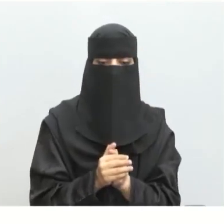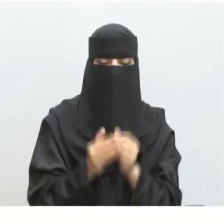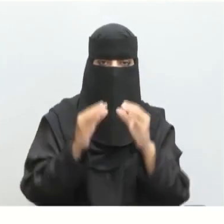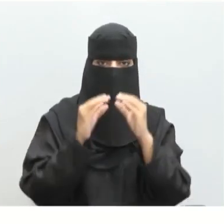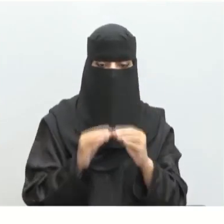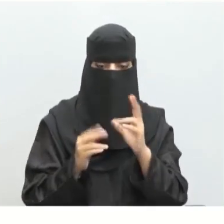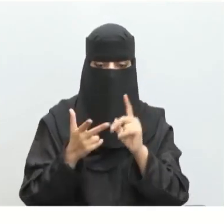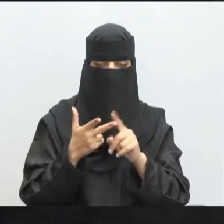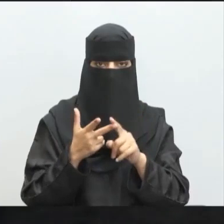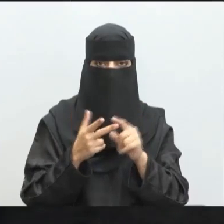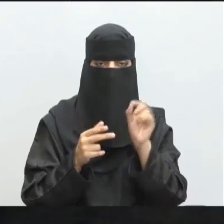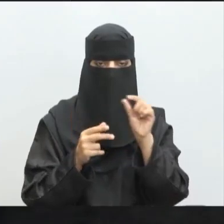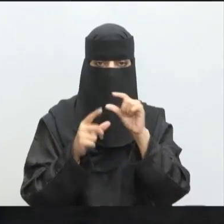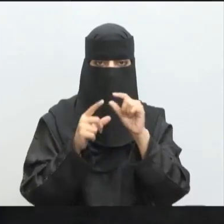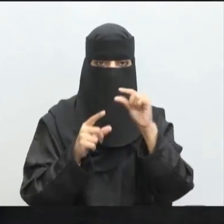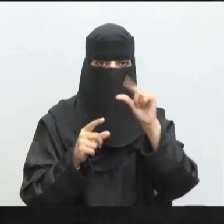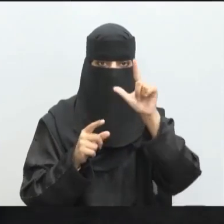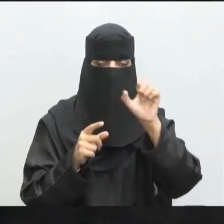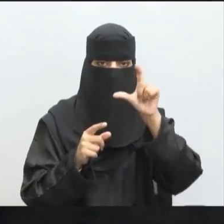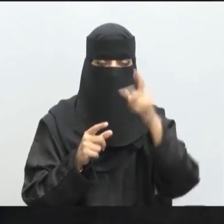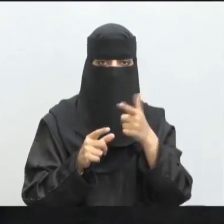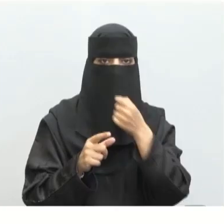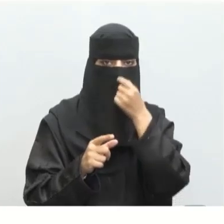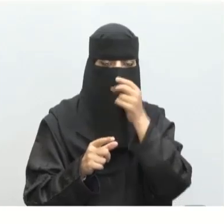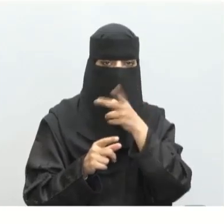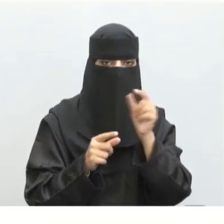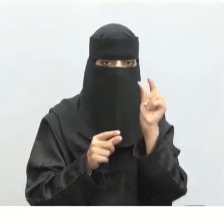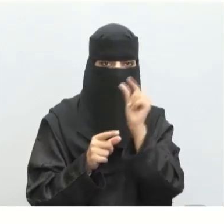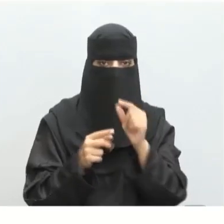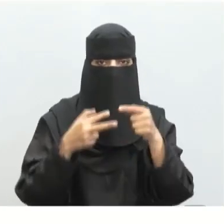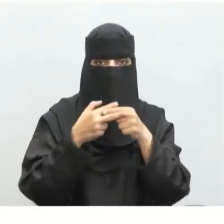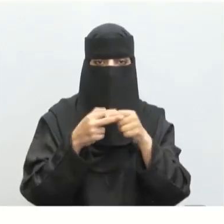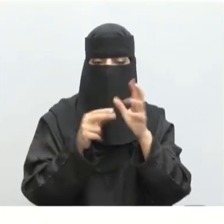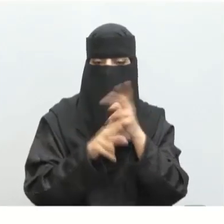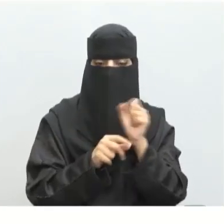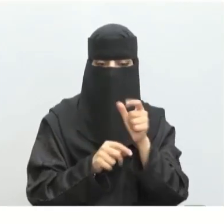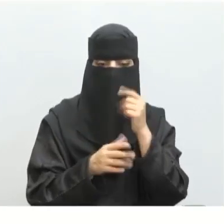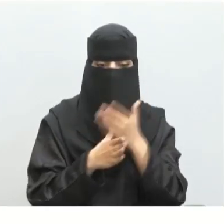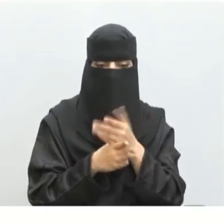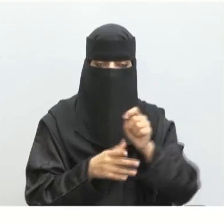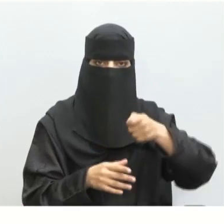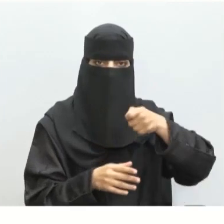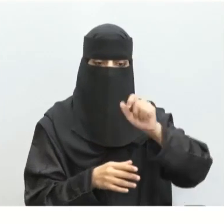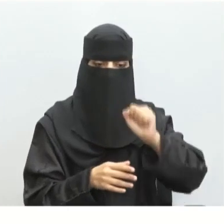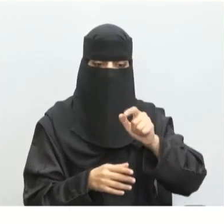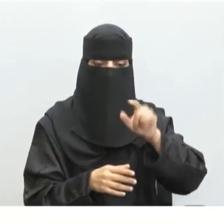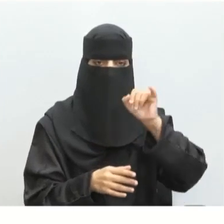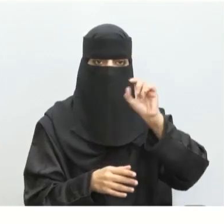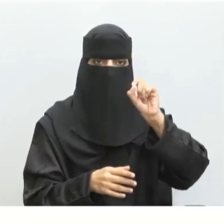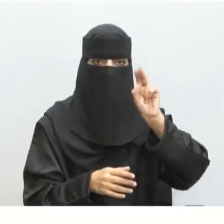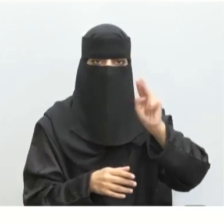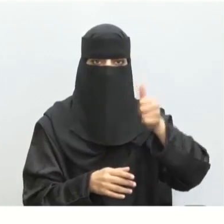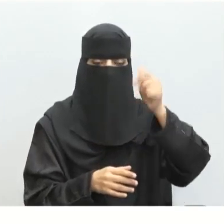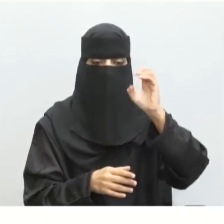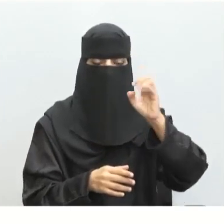دليل الرموز والمصطلحات احسنتم هو يعرف بمفتاح الخريطه كما